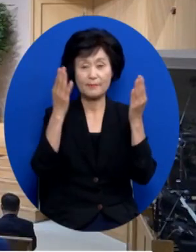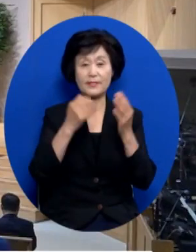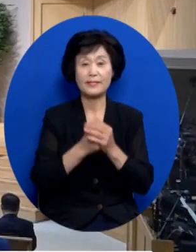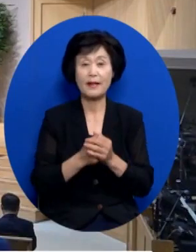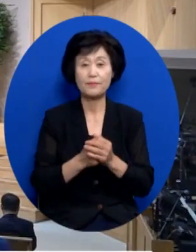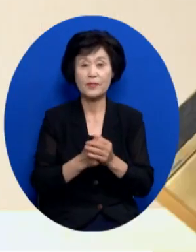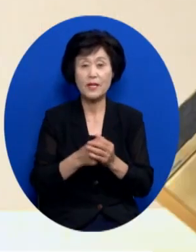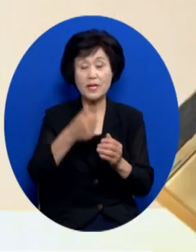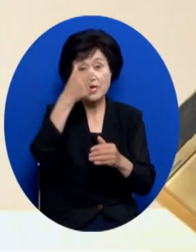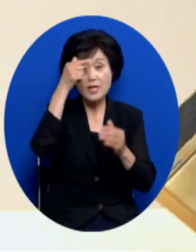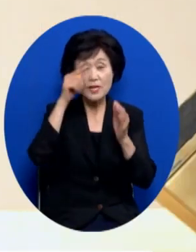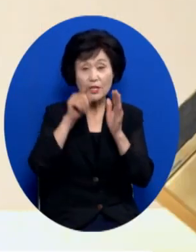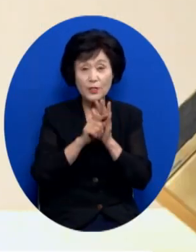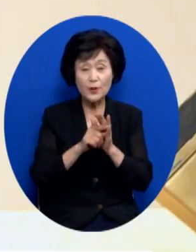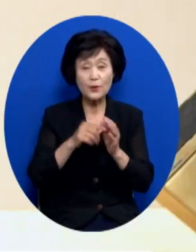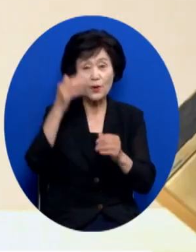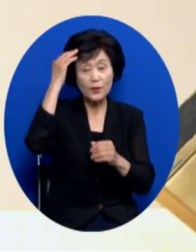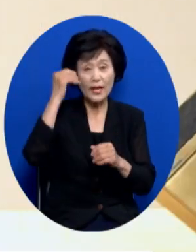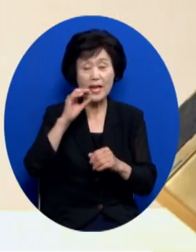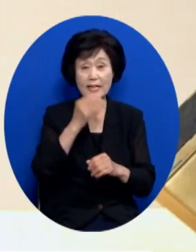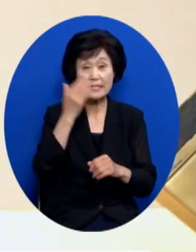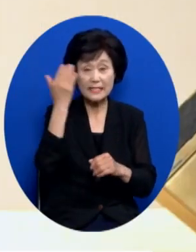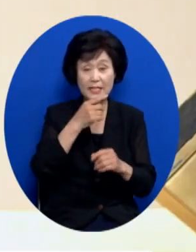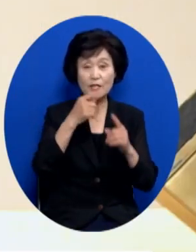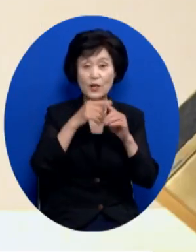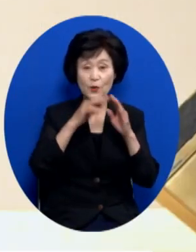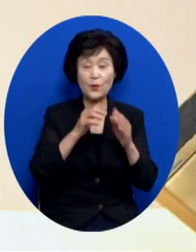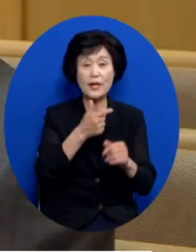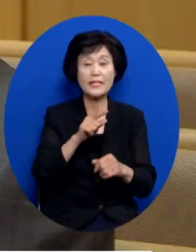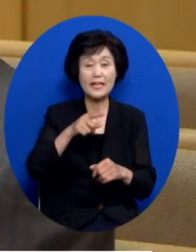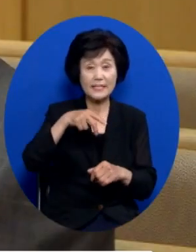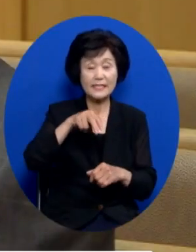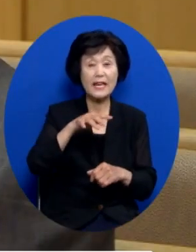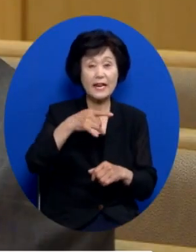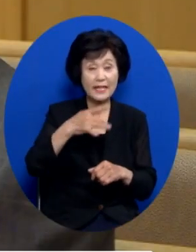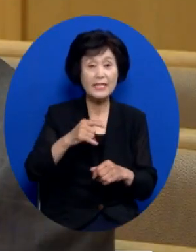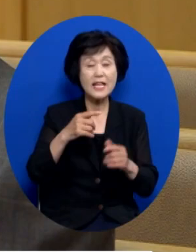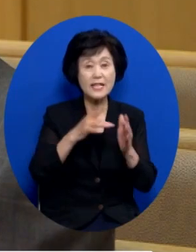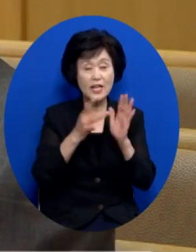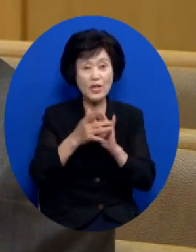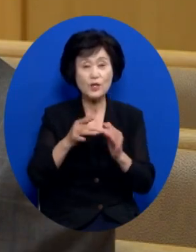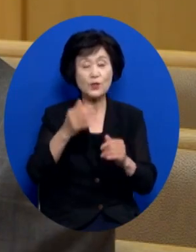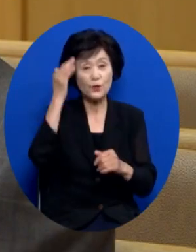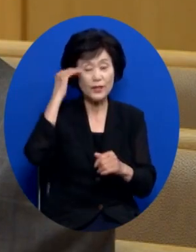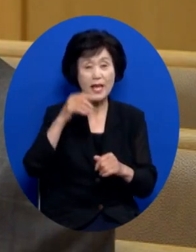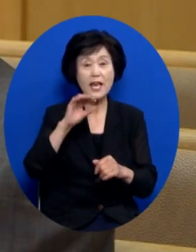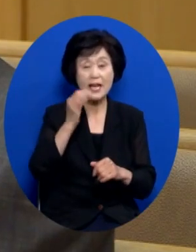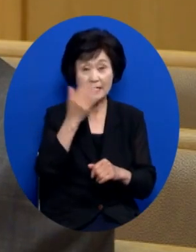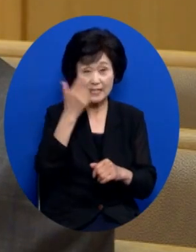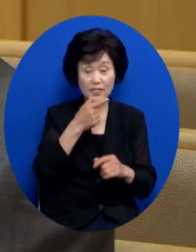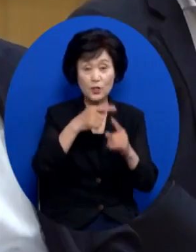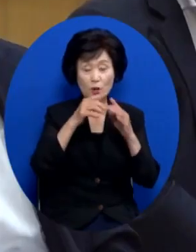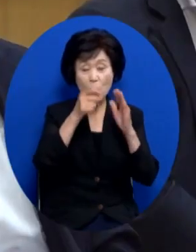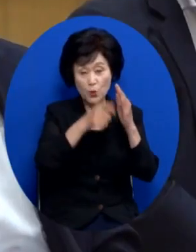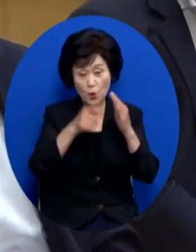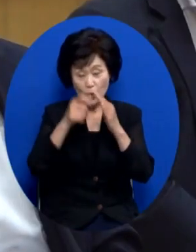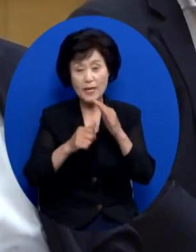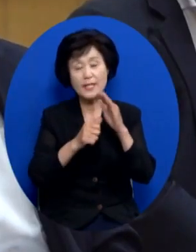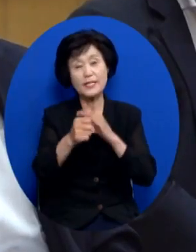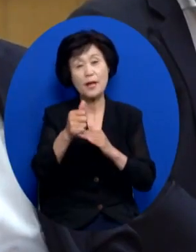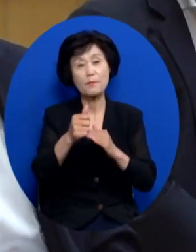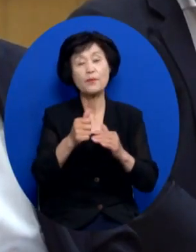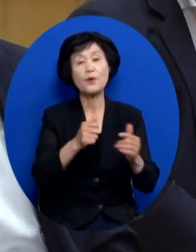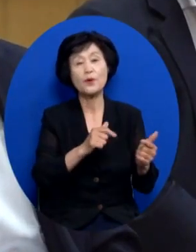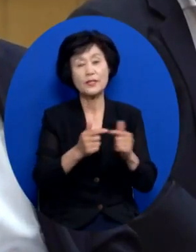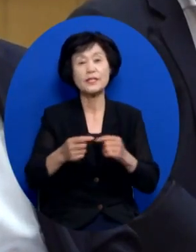총회는 기독교 대한성결교회, 대한기독교 나사렛성결회, 예수교 대한성결교회 등 각 교단 대표들이 참석한